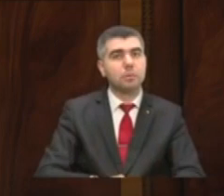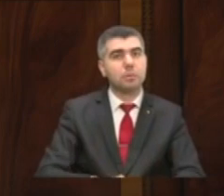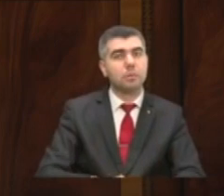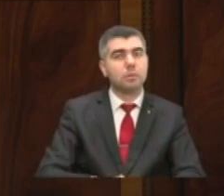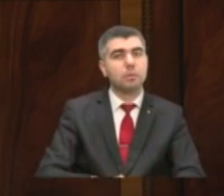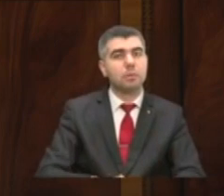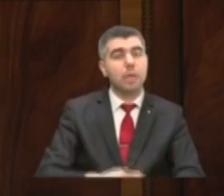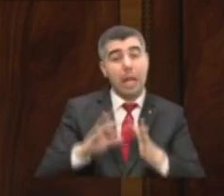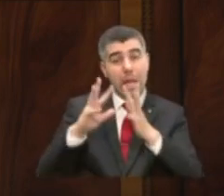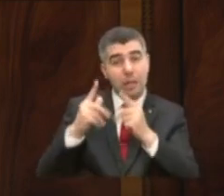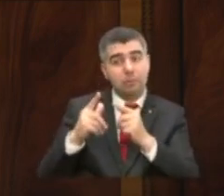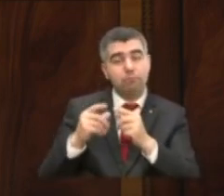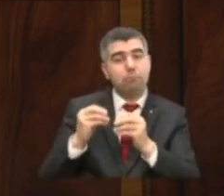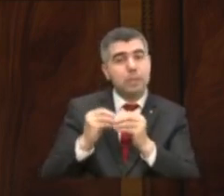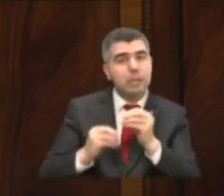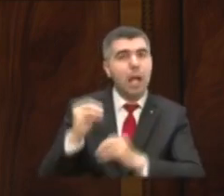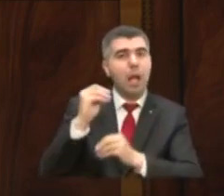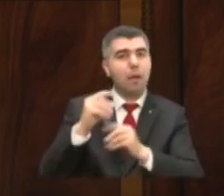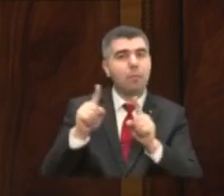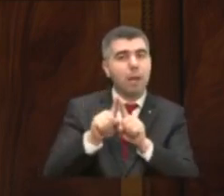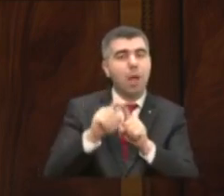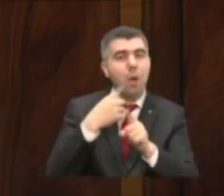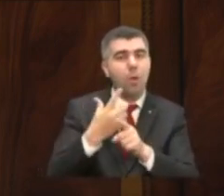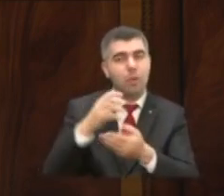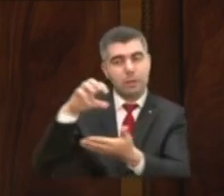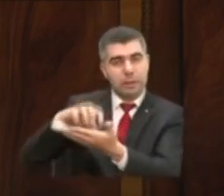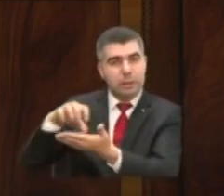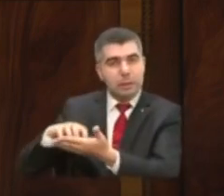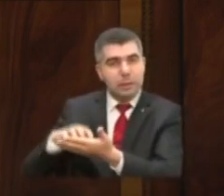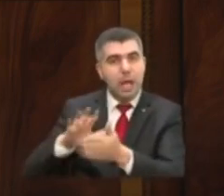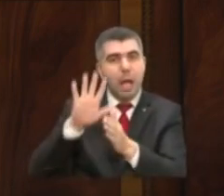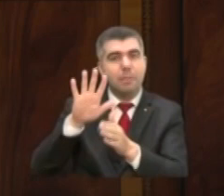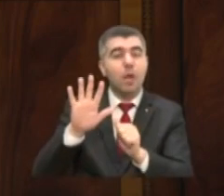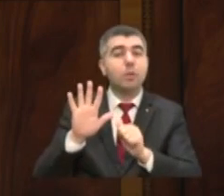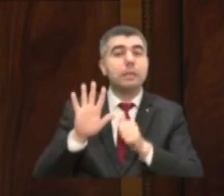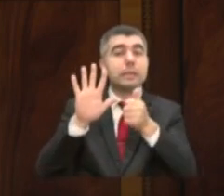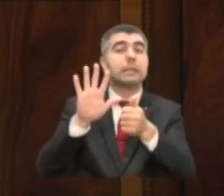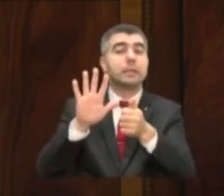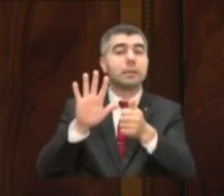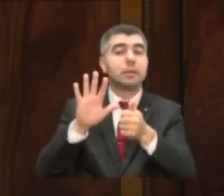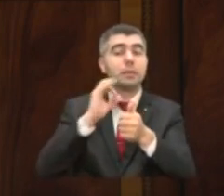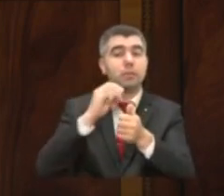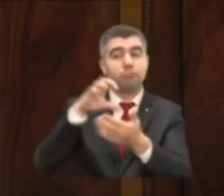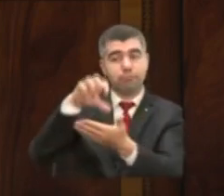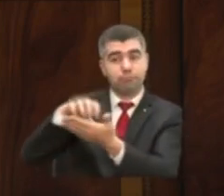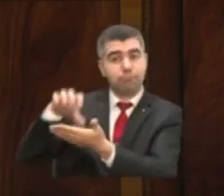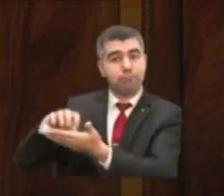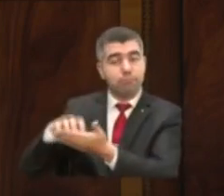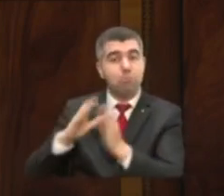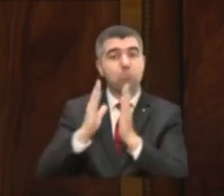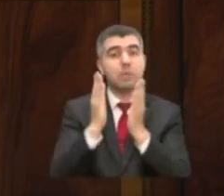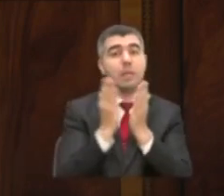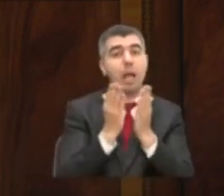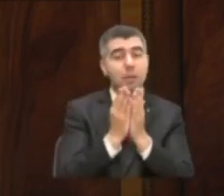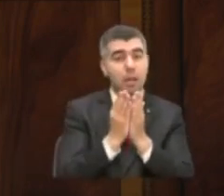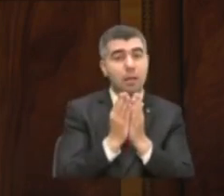بالآلاف، وأيضا إحداث مراكز الاستقبال والتوجيه خاصة بهم. 65 مركز على صعيد 60 إقليم يستفيدوا من خدمات